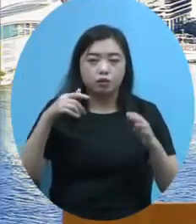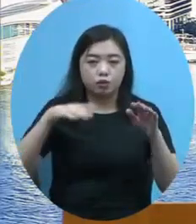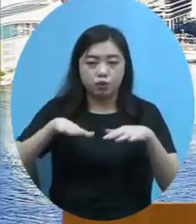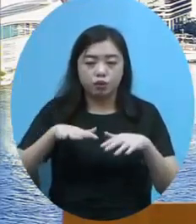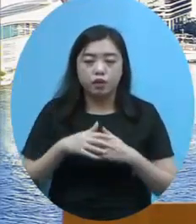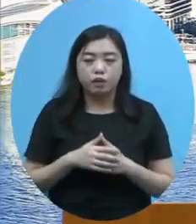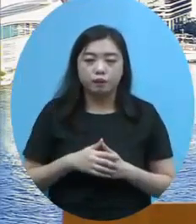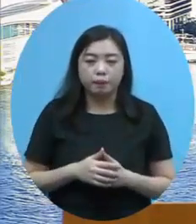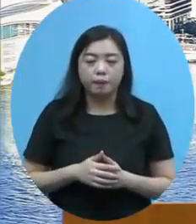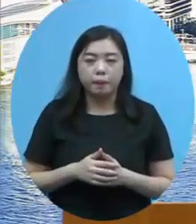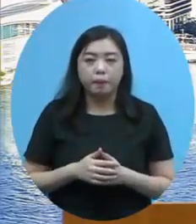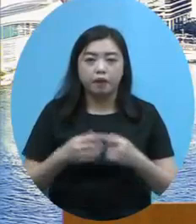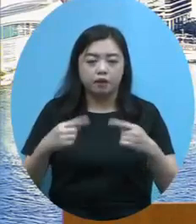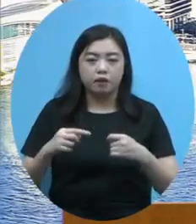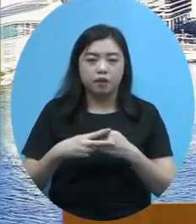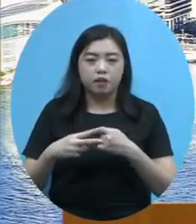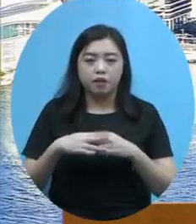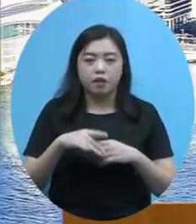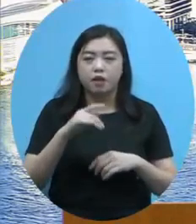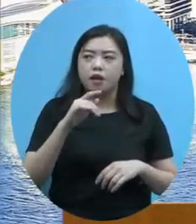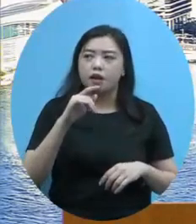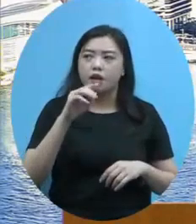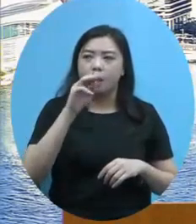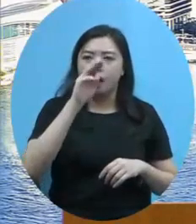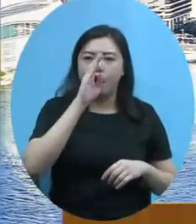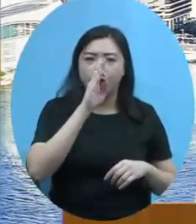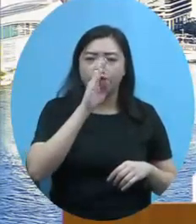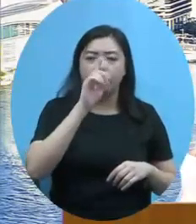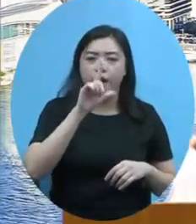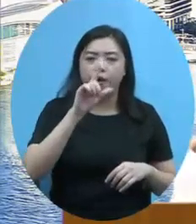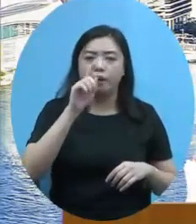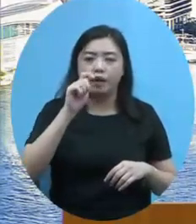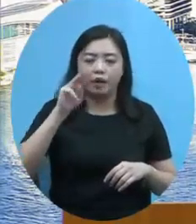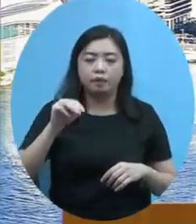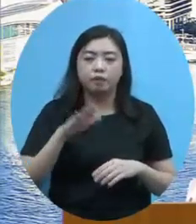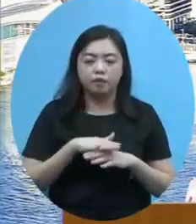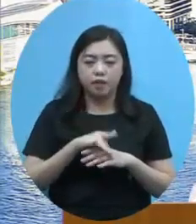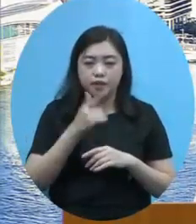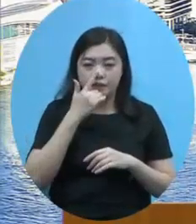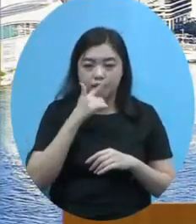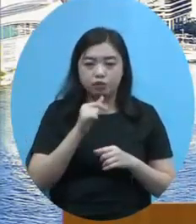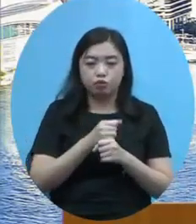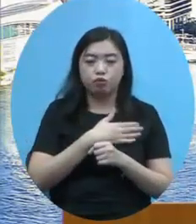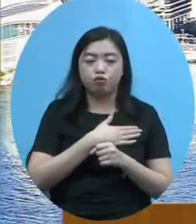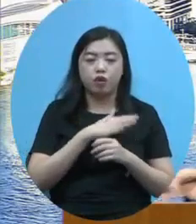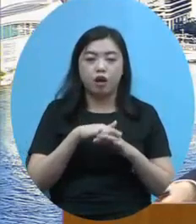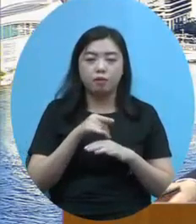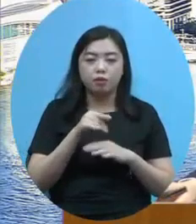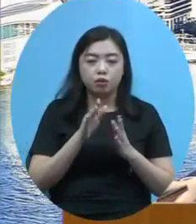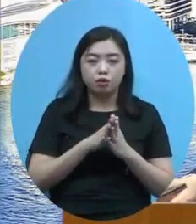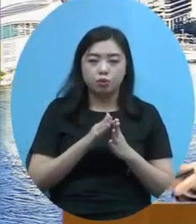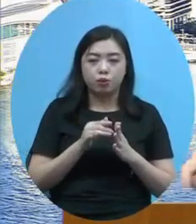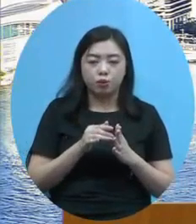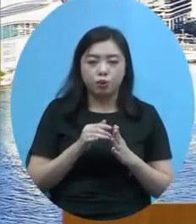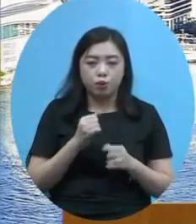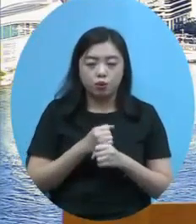啦。咁第二個問題 ，FLM 新嗰個員工咧，我哋都調查緊，我手頭上就冇資料關於佢係